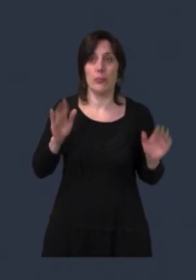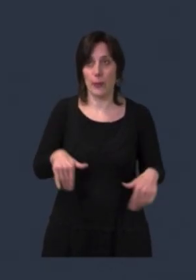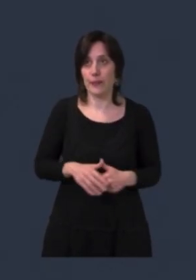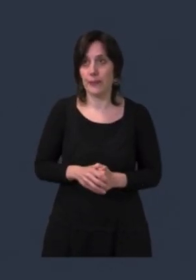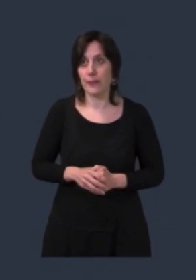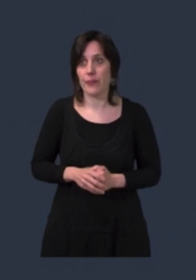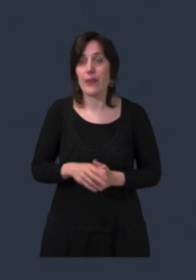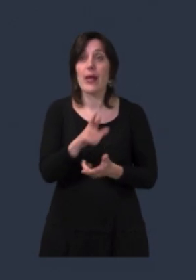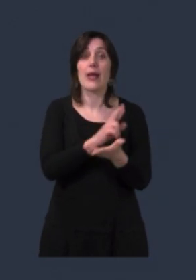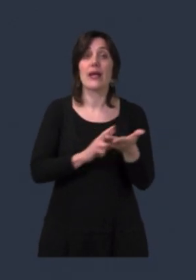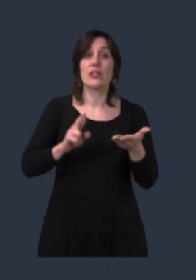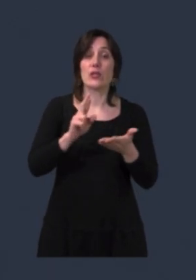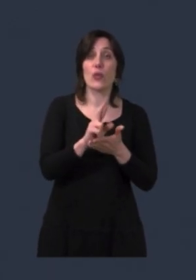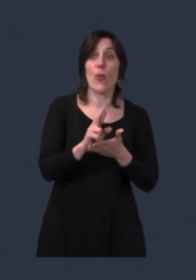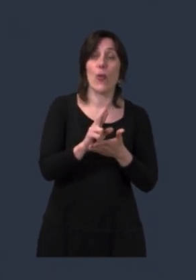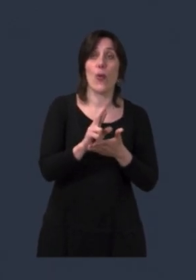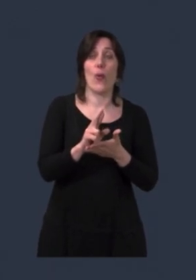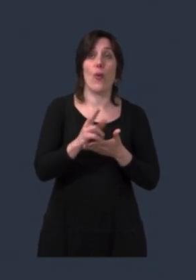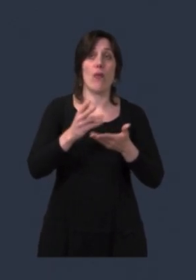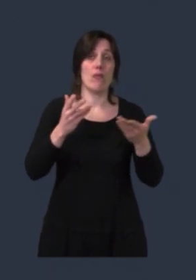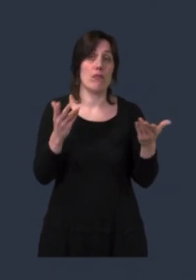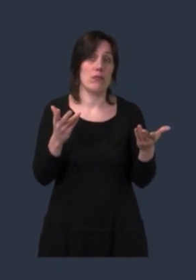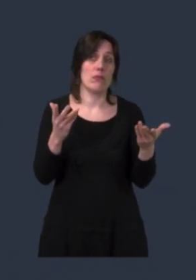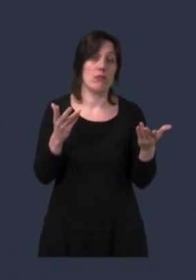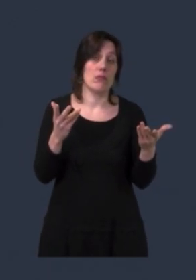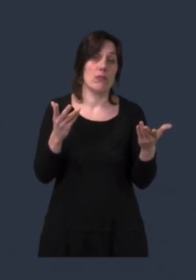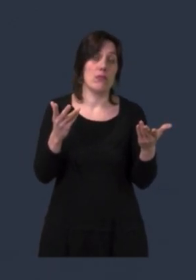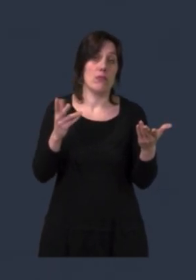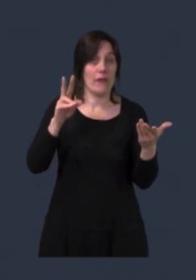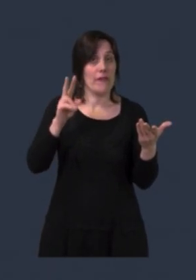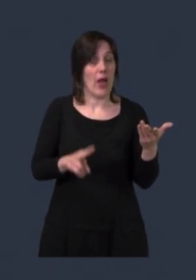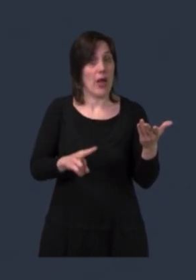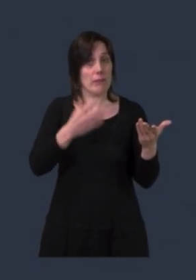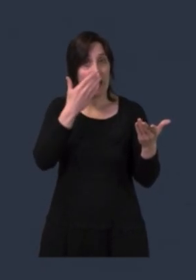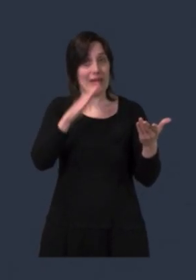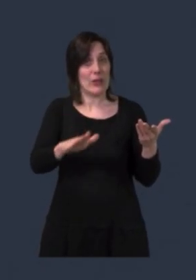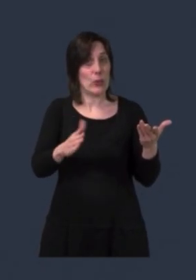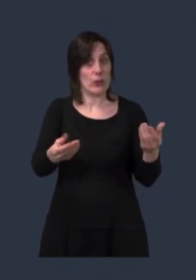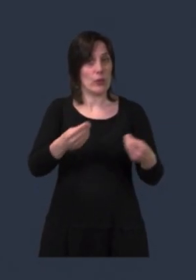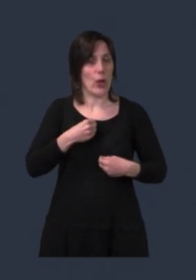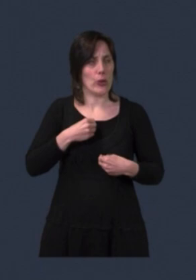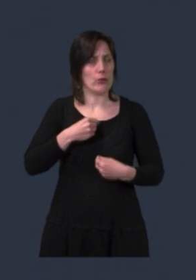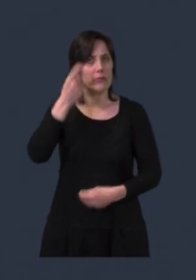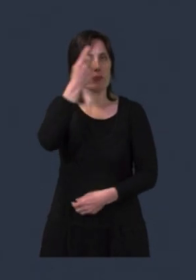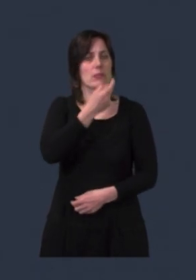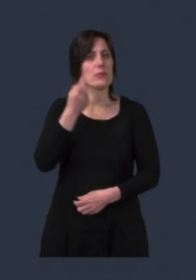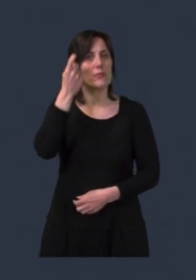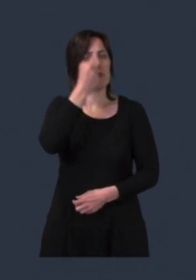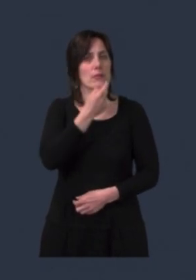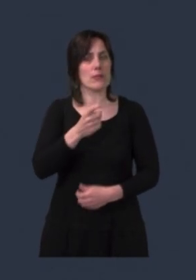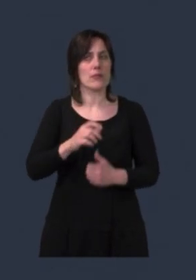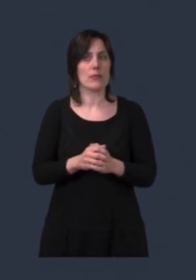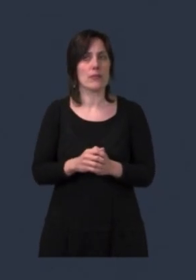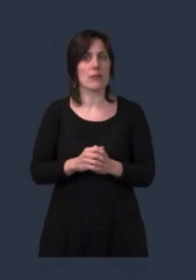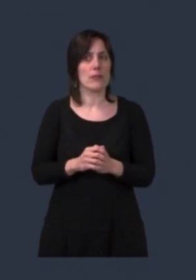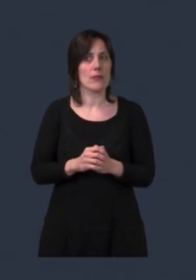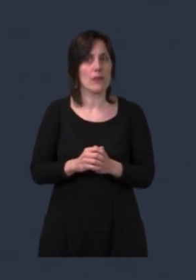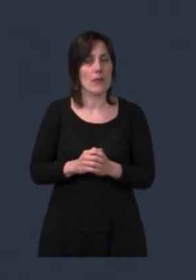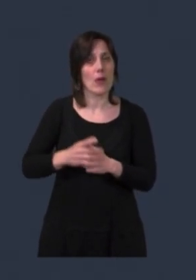de la région globalement nous a surpris. La démarche vise à imposer une